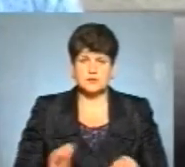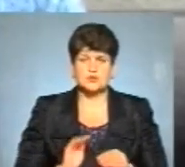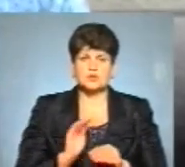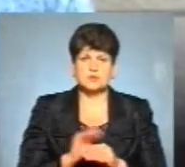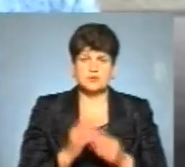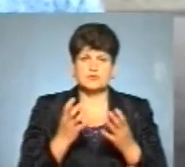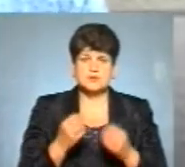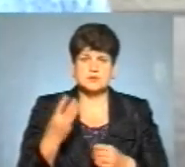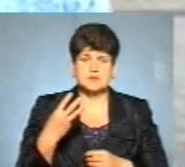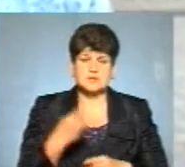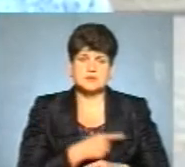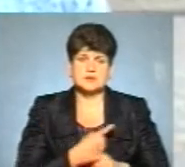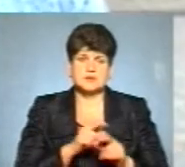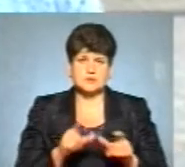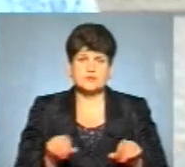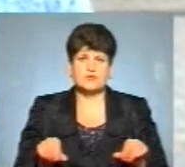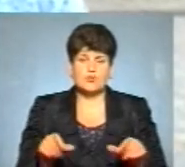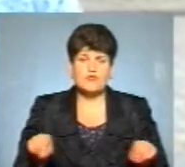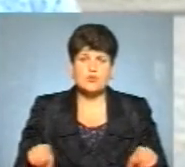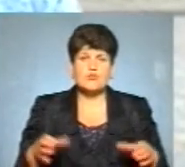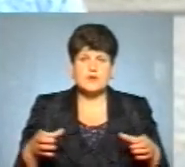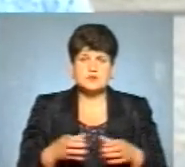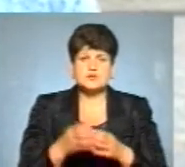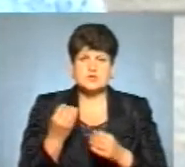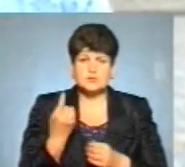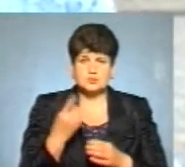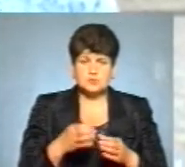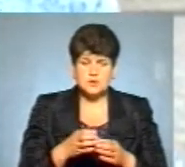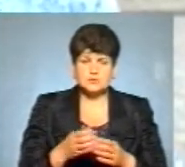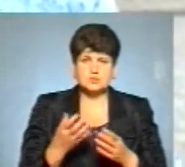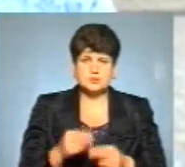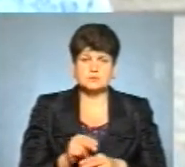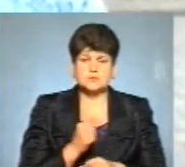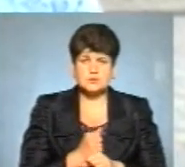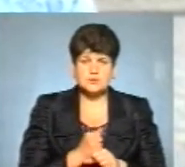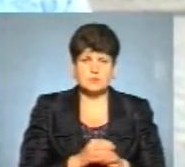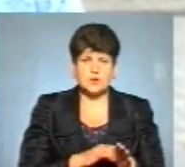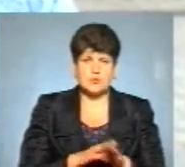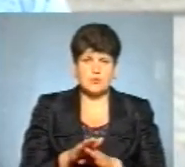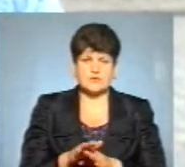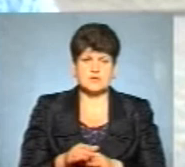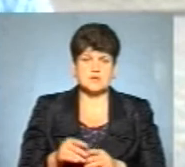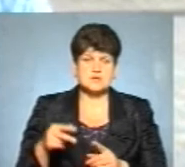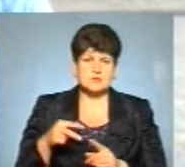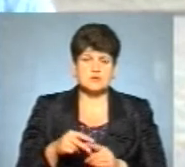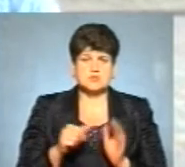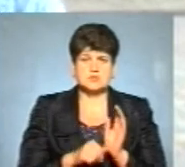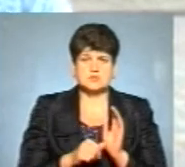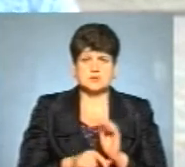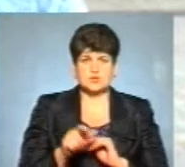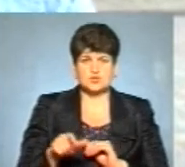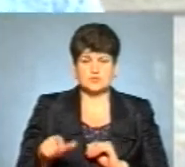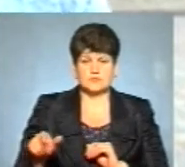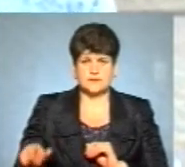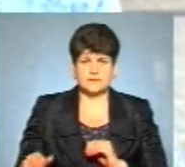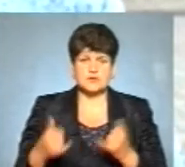ліжок, сформувати ще одну бригаду. І на даний час ми працюємо при повній загруженості. Це 60 чоловік.